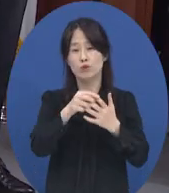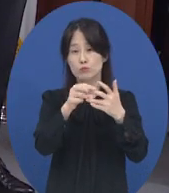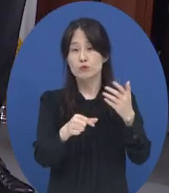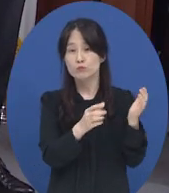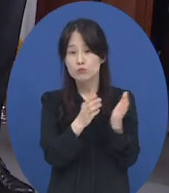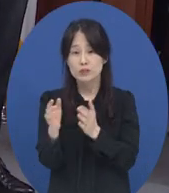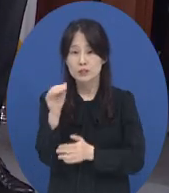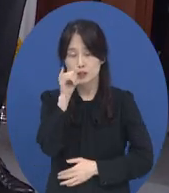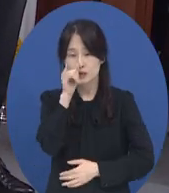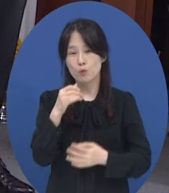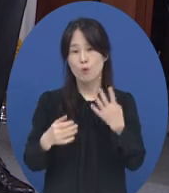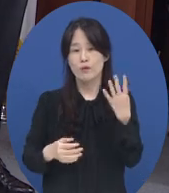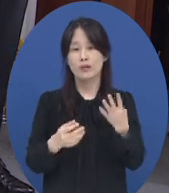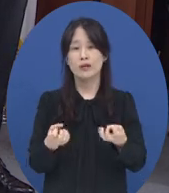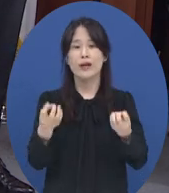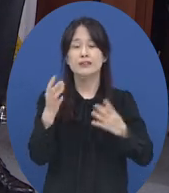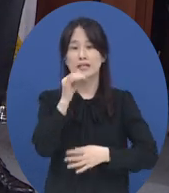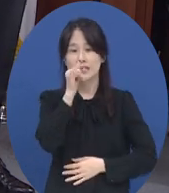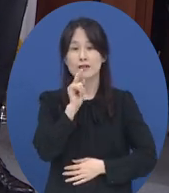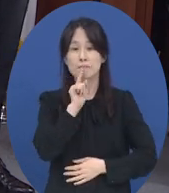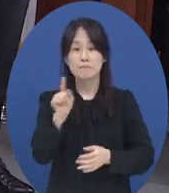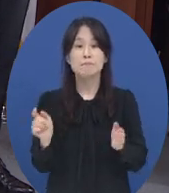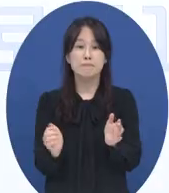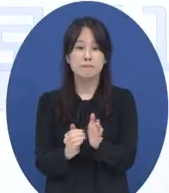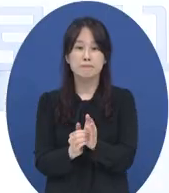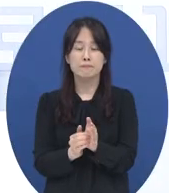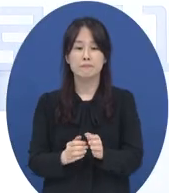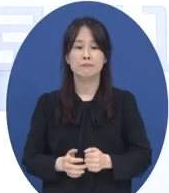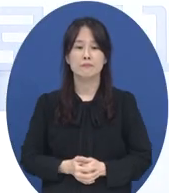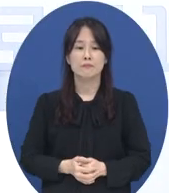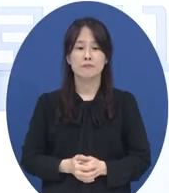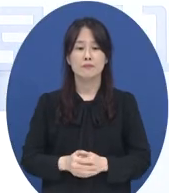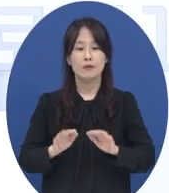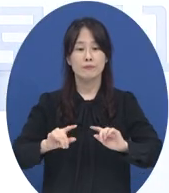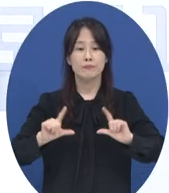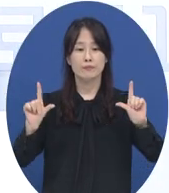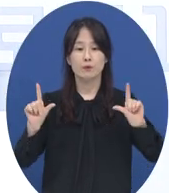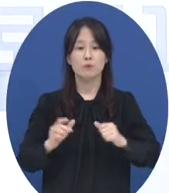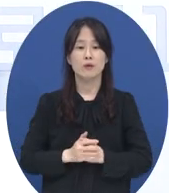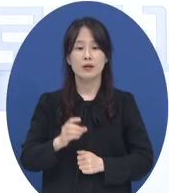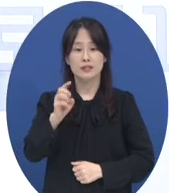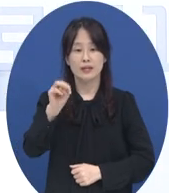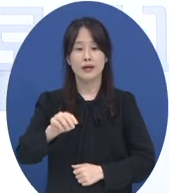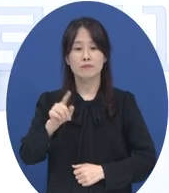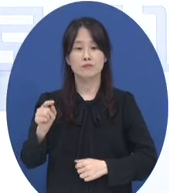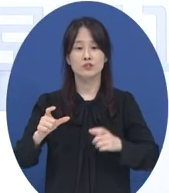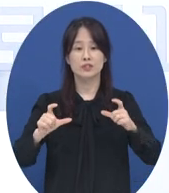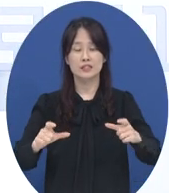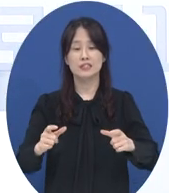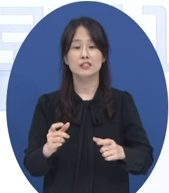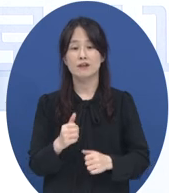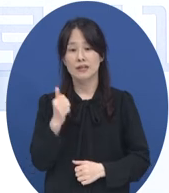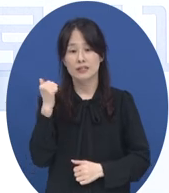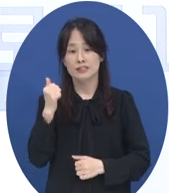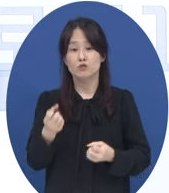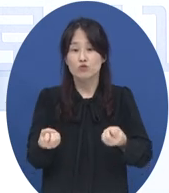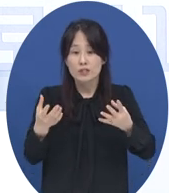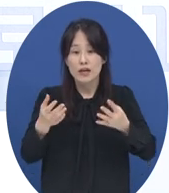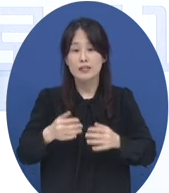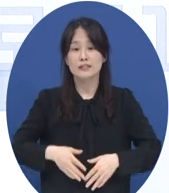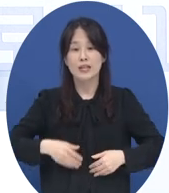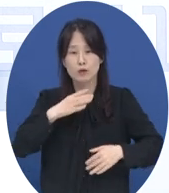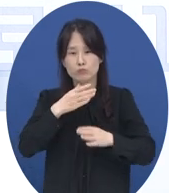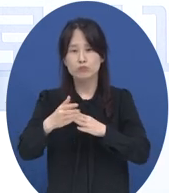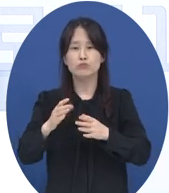함께 4개 행사를 진행한다고 밝혔습니다. 올해 DMZ 축제는 남북관계